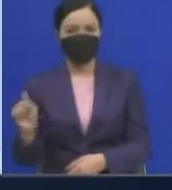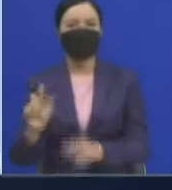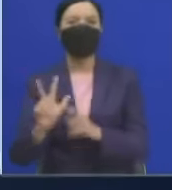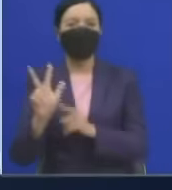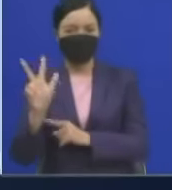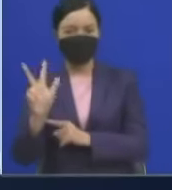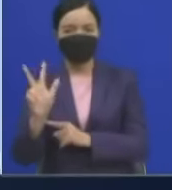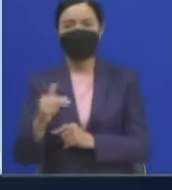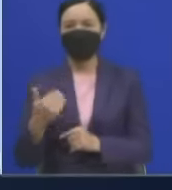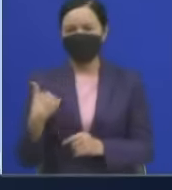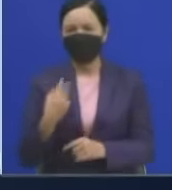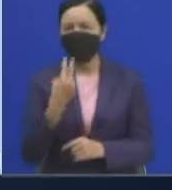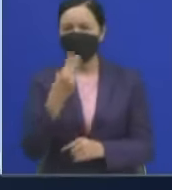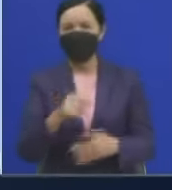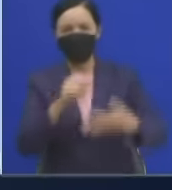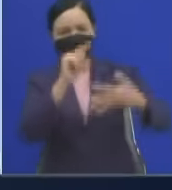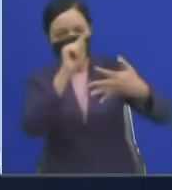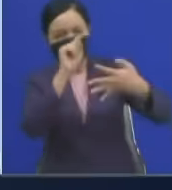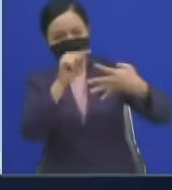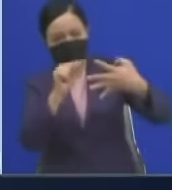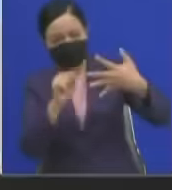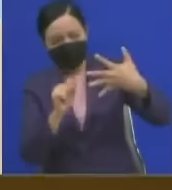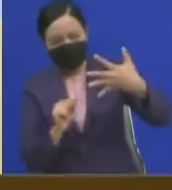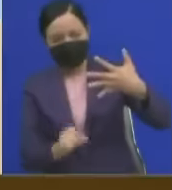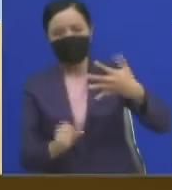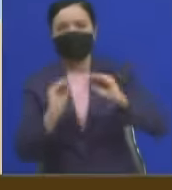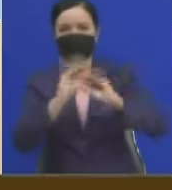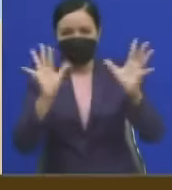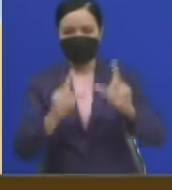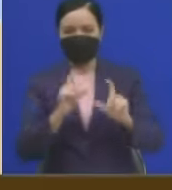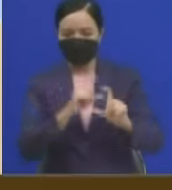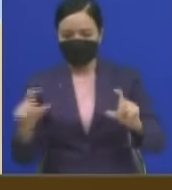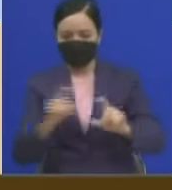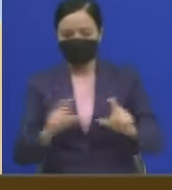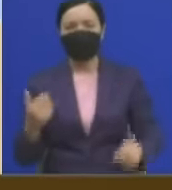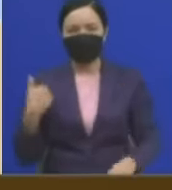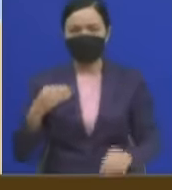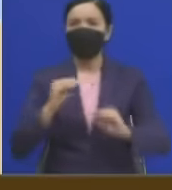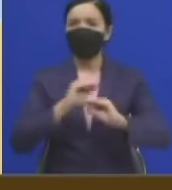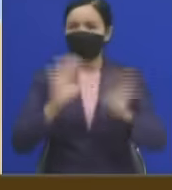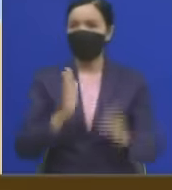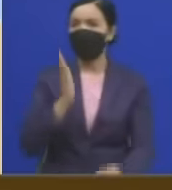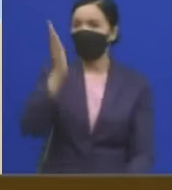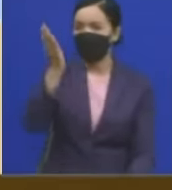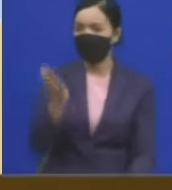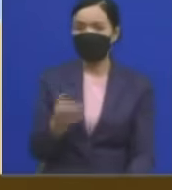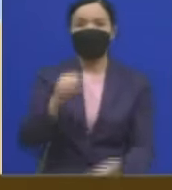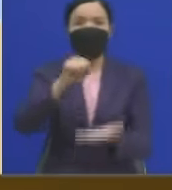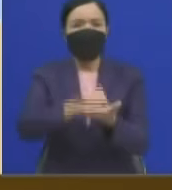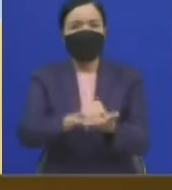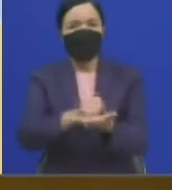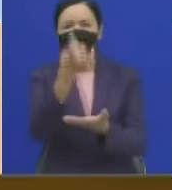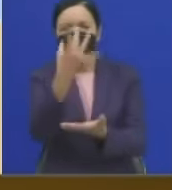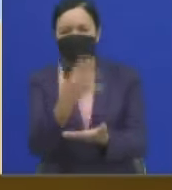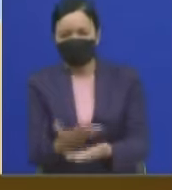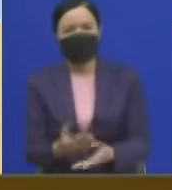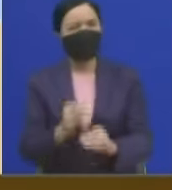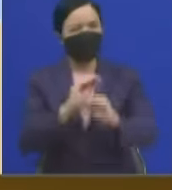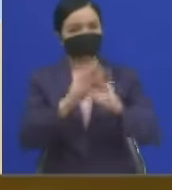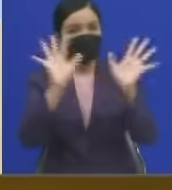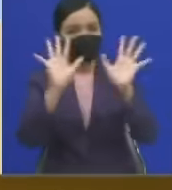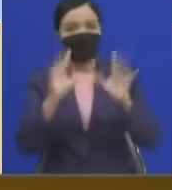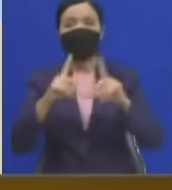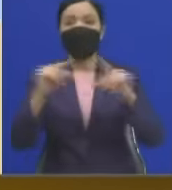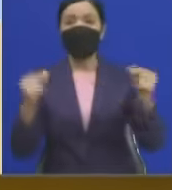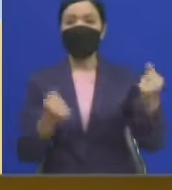พราะฉะนั้นมีสูตรชัดเจนมีนโยบายชัดเจนมีวัคซีนชัดเจนแล้วก็มีจุด ช่องทางการจองฉีดอะไรชัดเจน ค่ะ